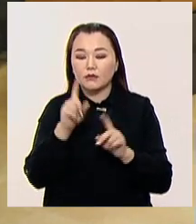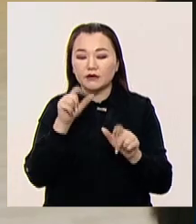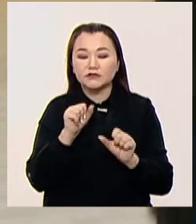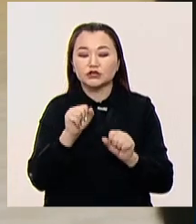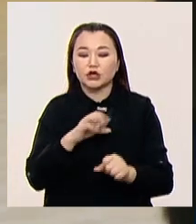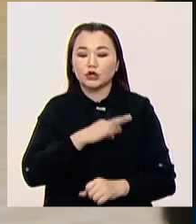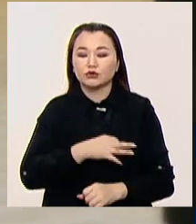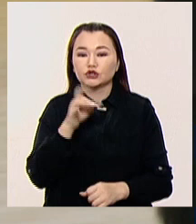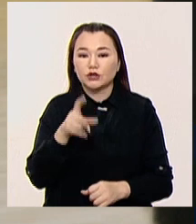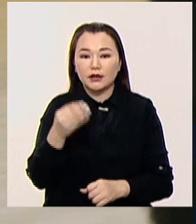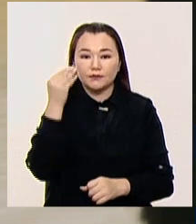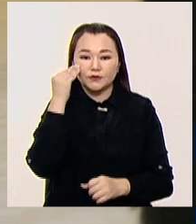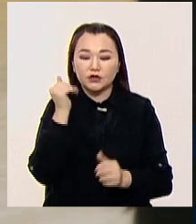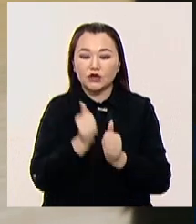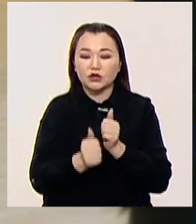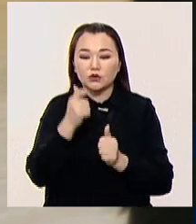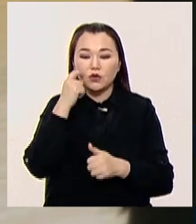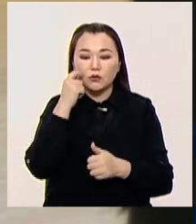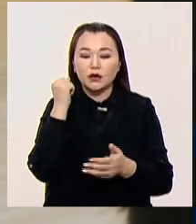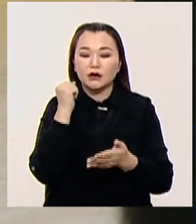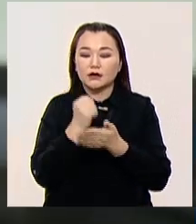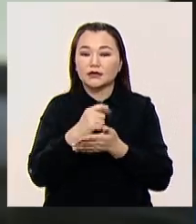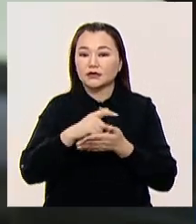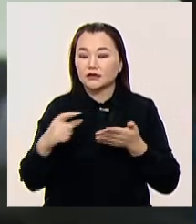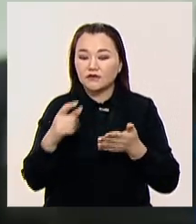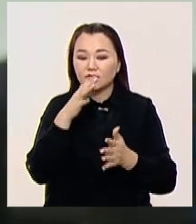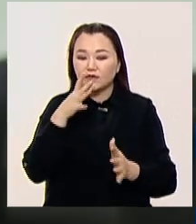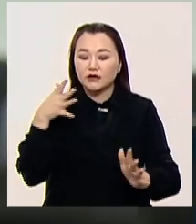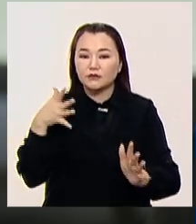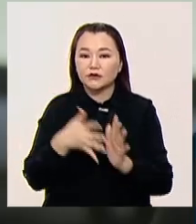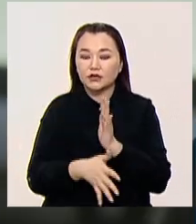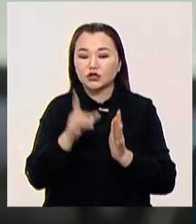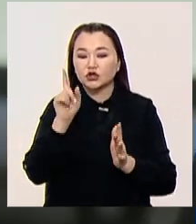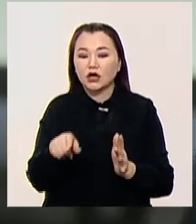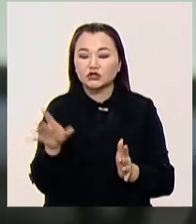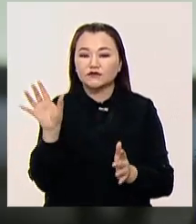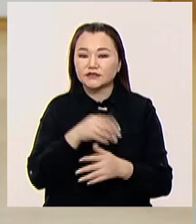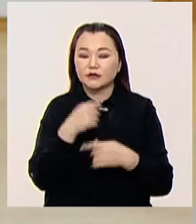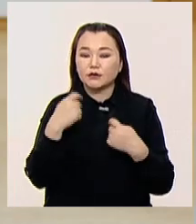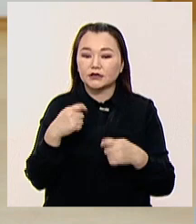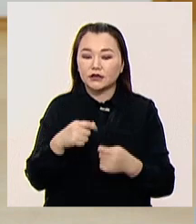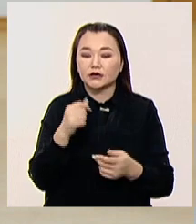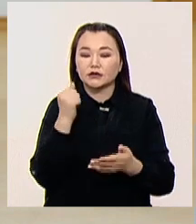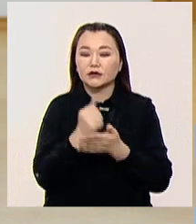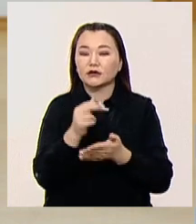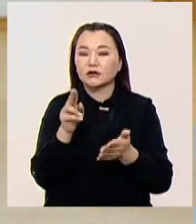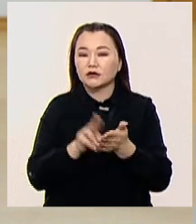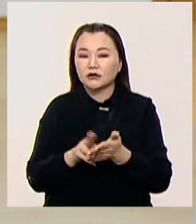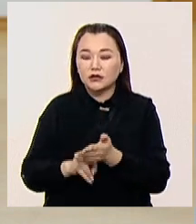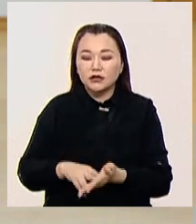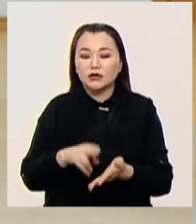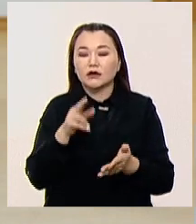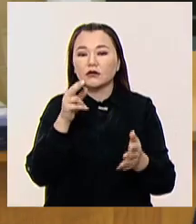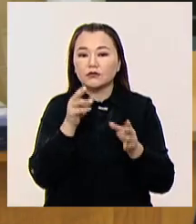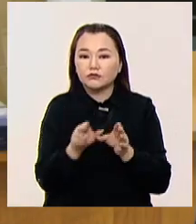жүрген заңгердің пікірінше, әр аяқ киімді таңбалауға біршама уақыт кетеді. Тіптен барлық сатушылардың таңба енгізіп, аяқ